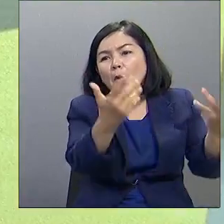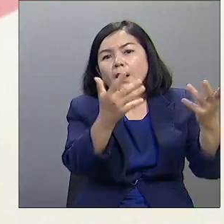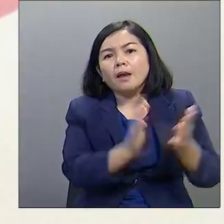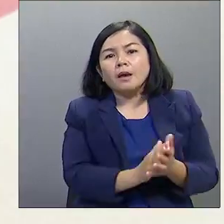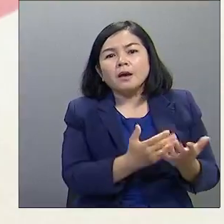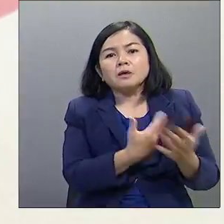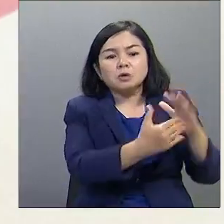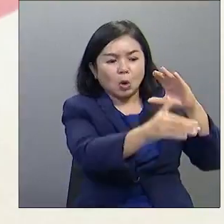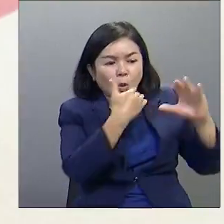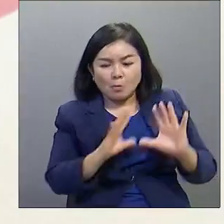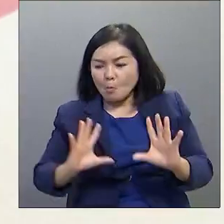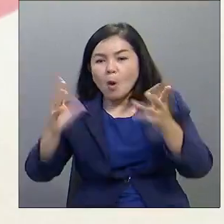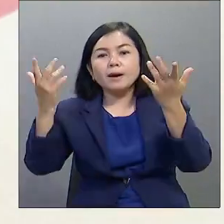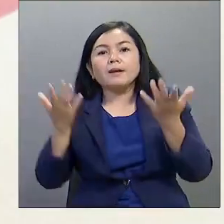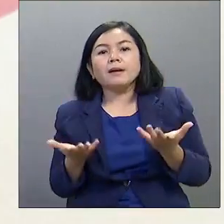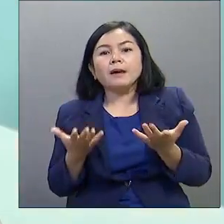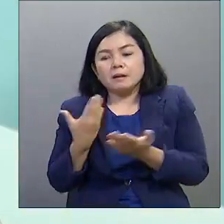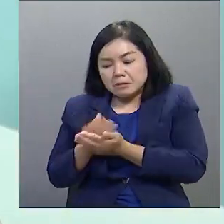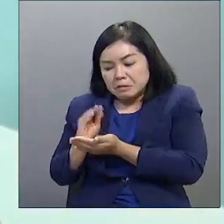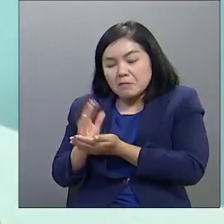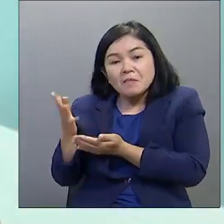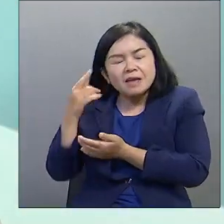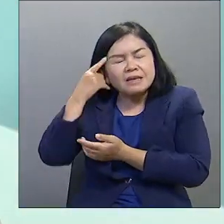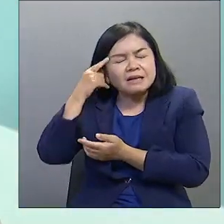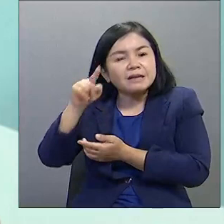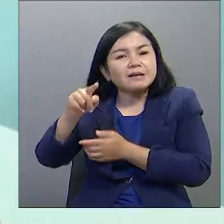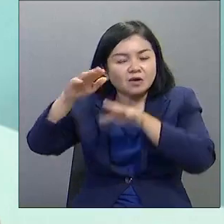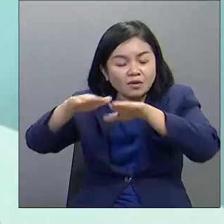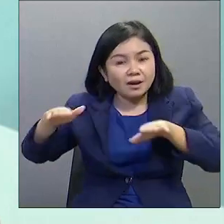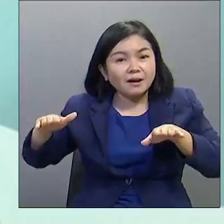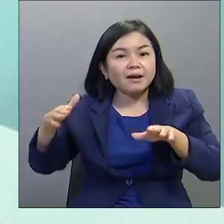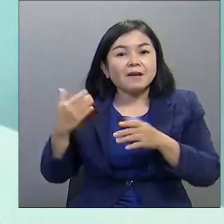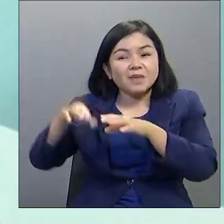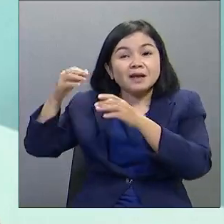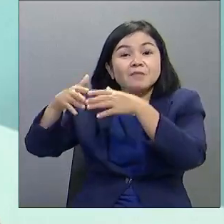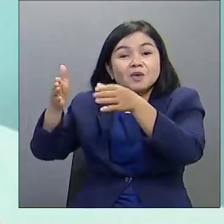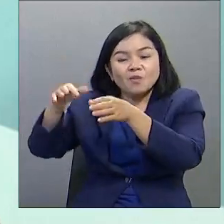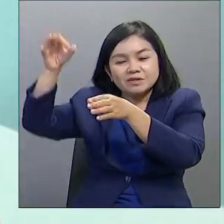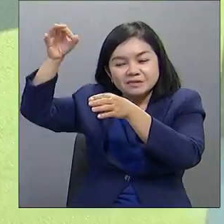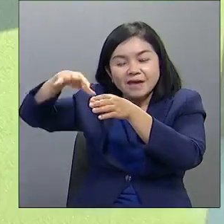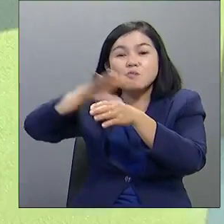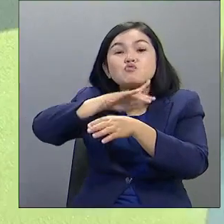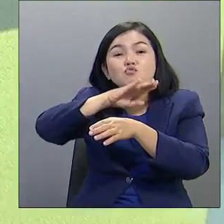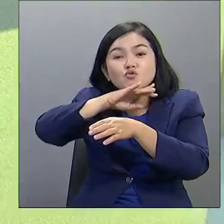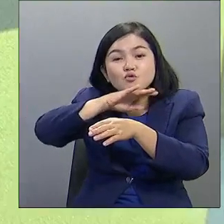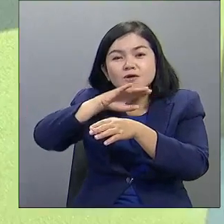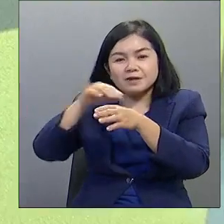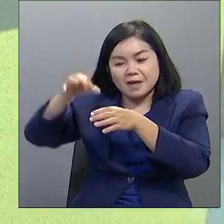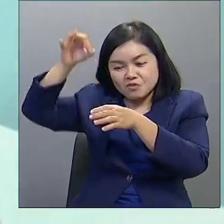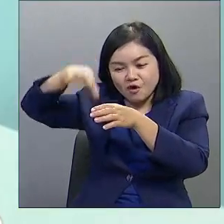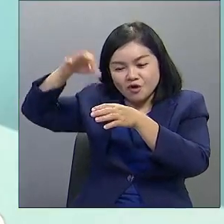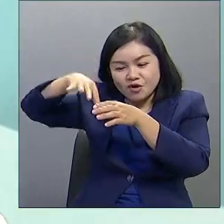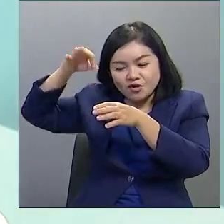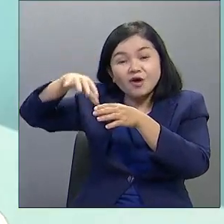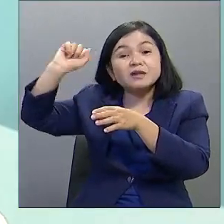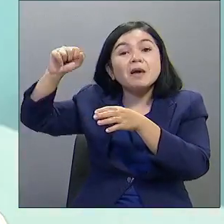ออกปั๊บหมดเลยนะฮะ นึกถึงตอนเด็กๆนะจะมีเรื่องของแบบกระปุกออมสิน เดี๋ยวกระปุกหมู ใช่คอลเลกชันพิเศษ